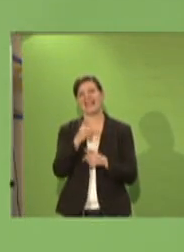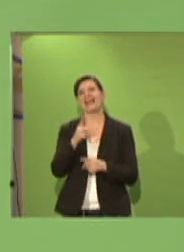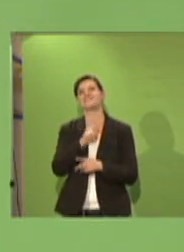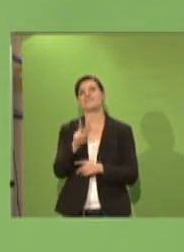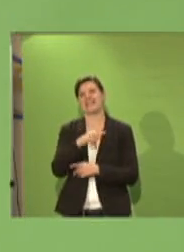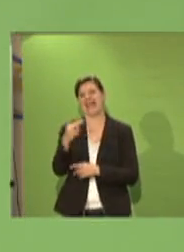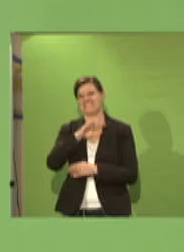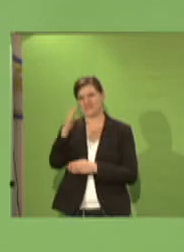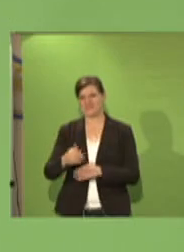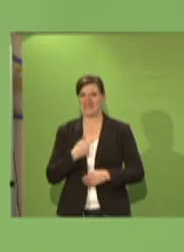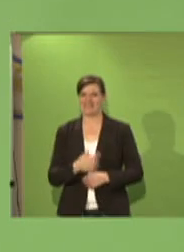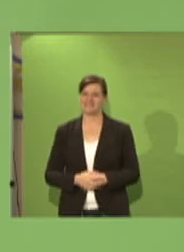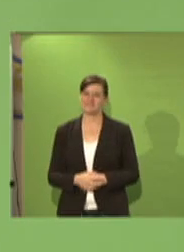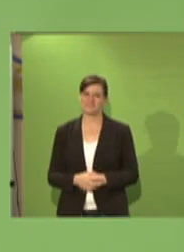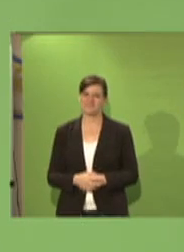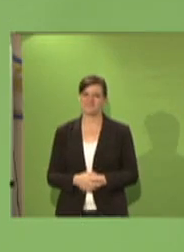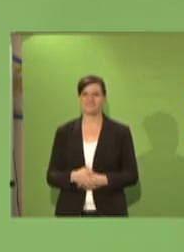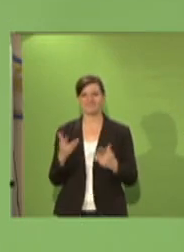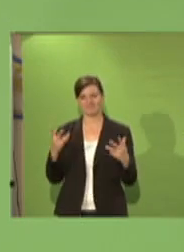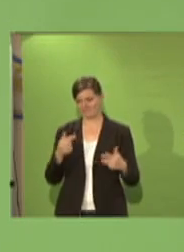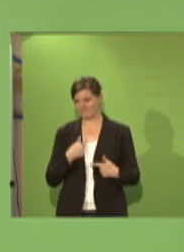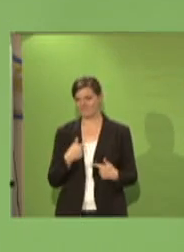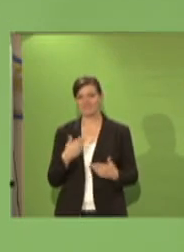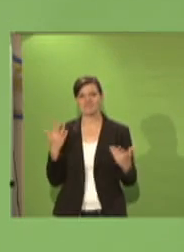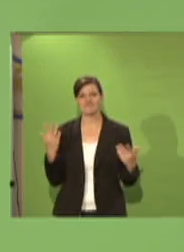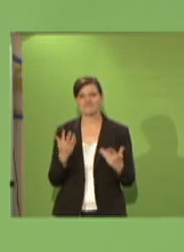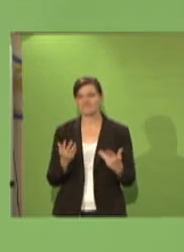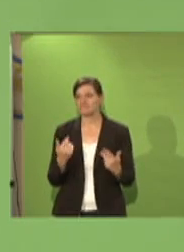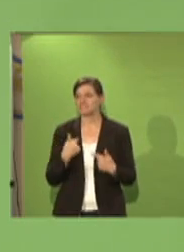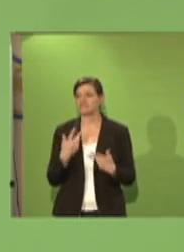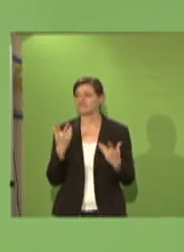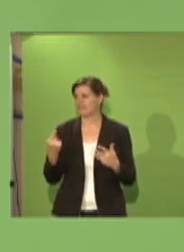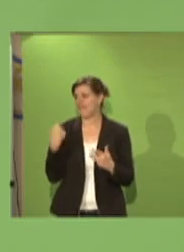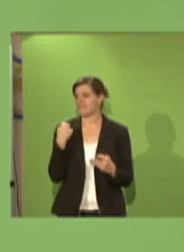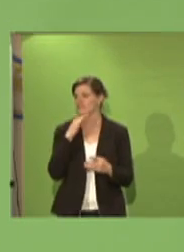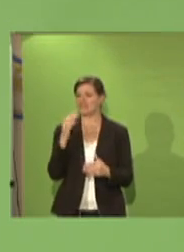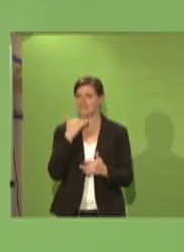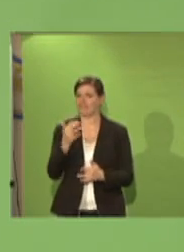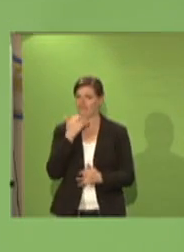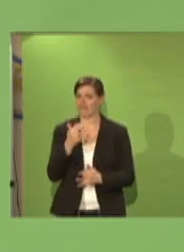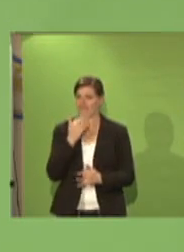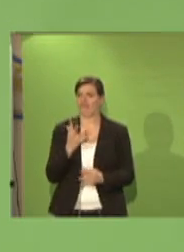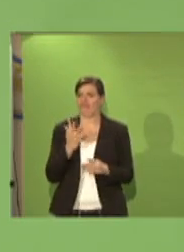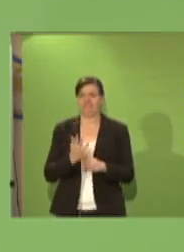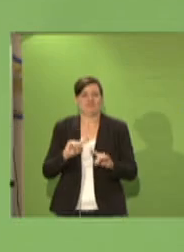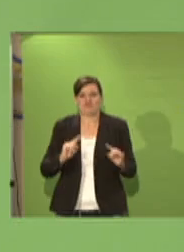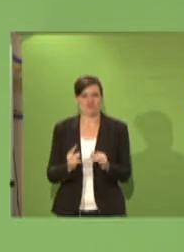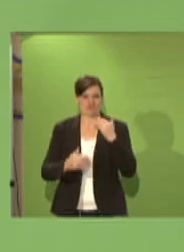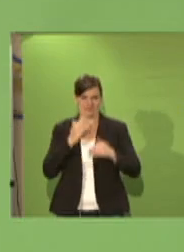Heinsberg. Eigentlich habe ich, glaube ich, alle meine Worte letzte Nacht schon vertan, also deshalb mein ganz kurz. Ich bin